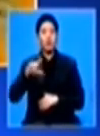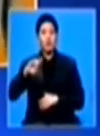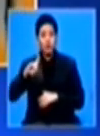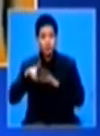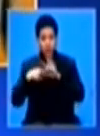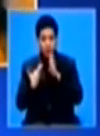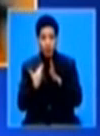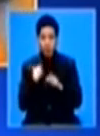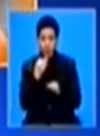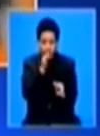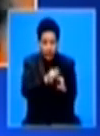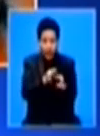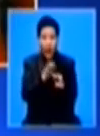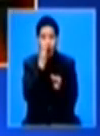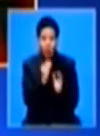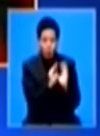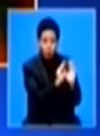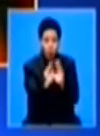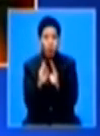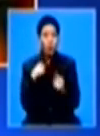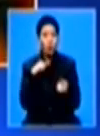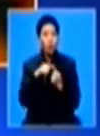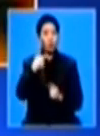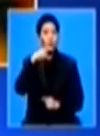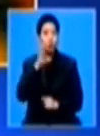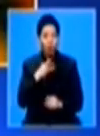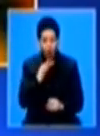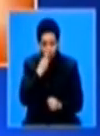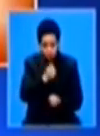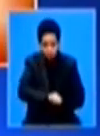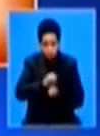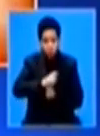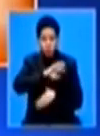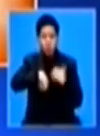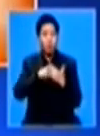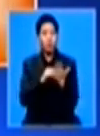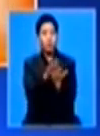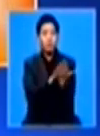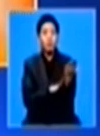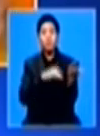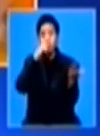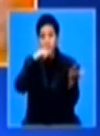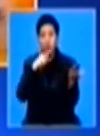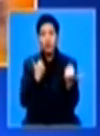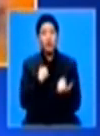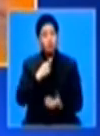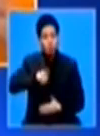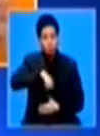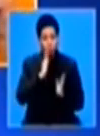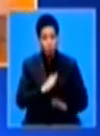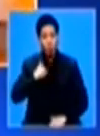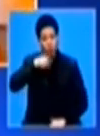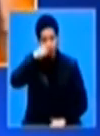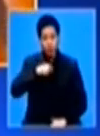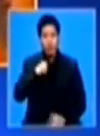าวและความสำคัญของชาวนาไทยเพราะข้าวเป็นอาหารหลักของคนไทย นายกรัฐมนตรีก็ยังได้กล่าวว่าในวันจันทร์ที่